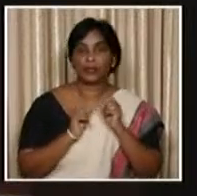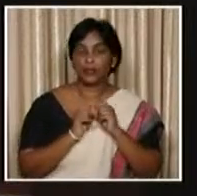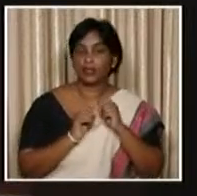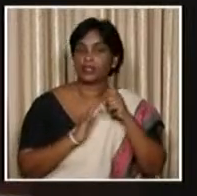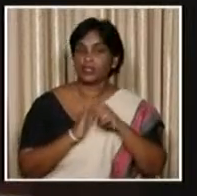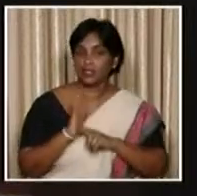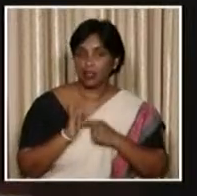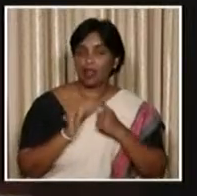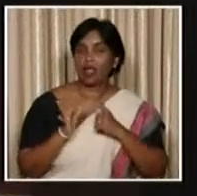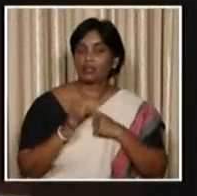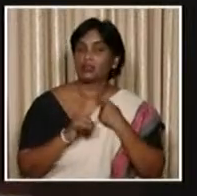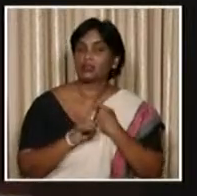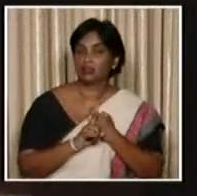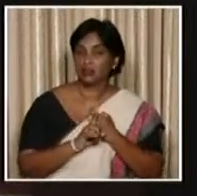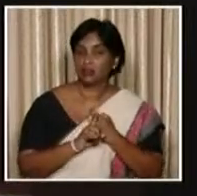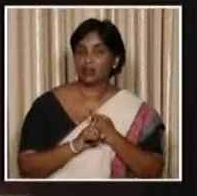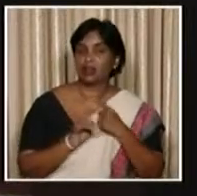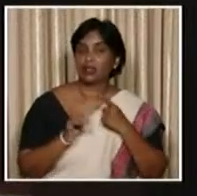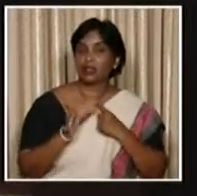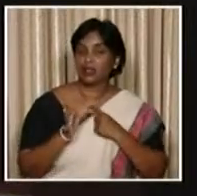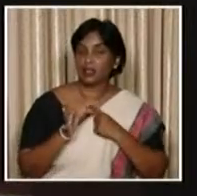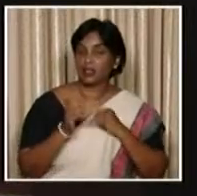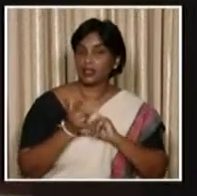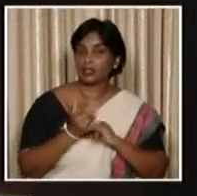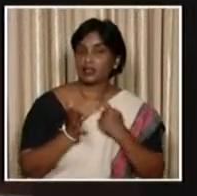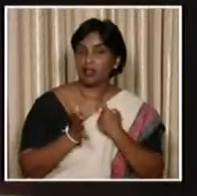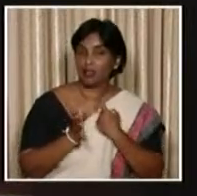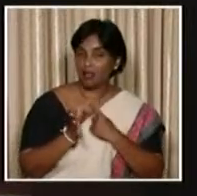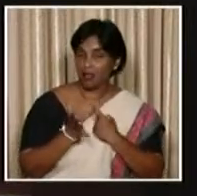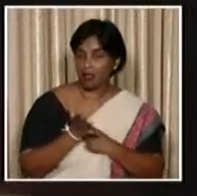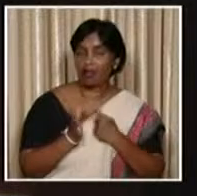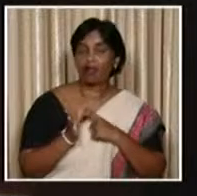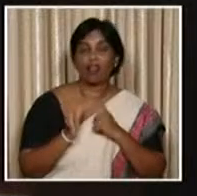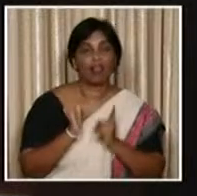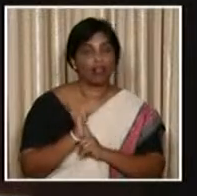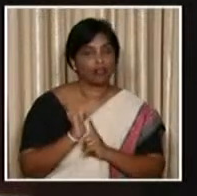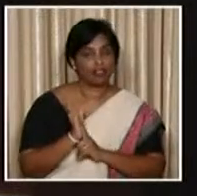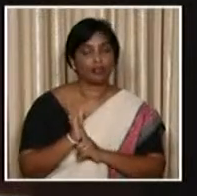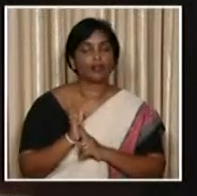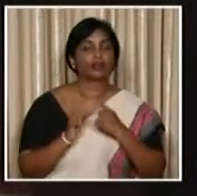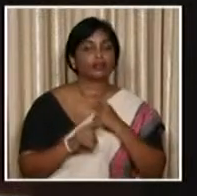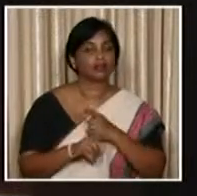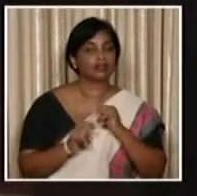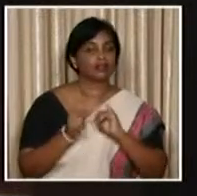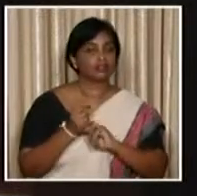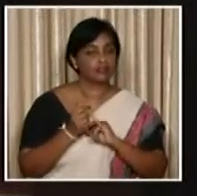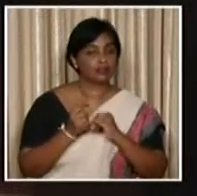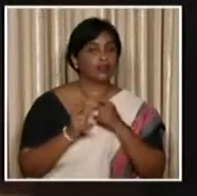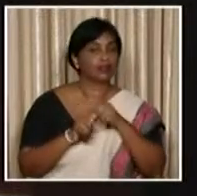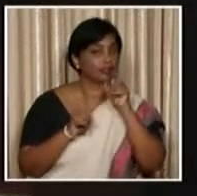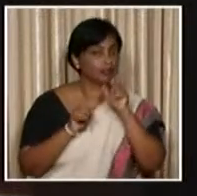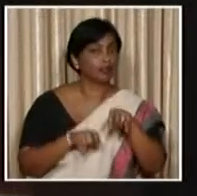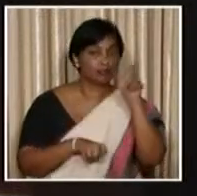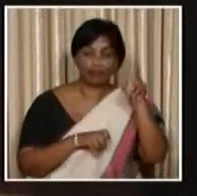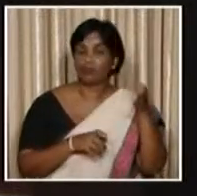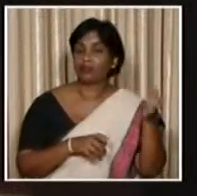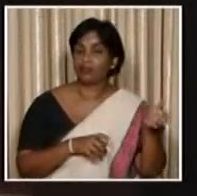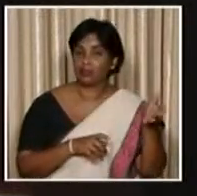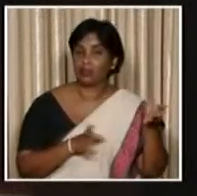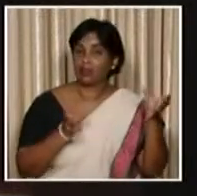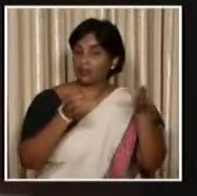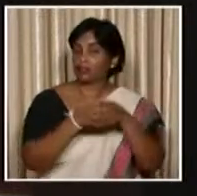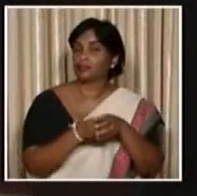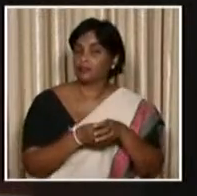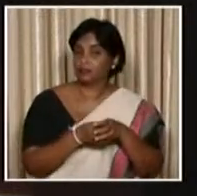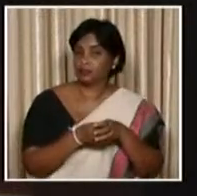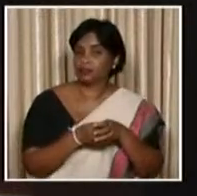ජයසුන්දර, අජිත් නිවාද් කබ්‍රාල්, SR ආටිගල, WD ලක්ෂ්මන්, සමන්ද කුමාරසිංහ, මෙන්න මේ අය එකට